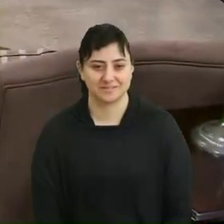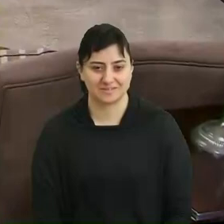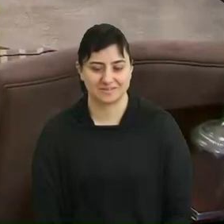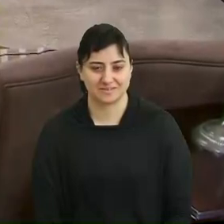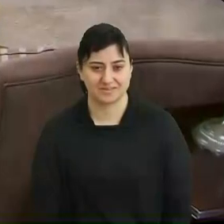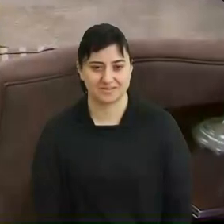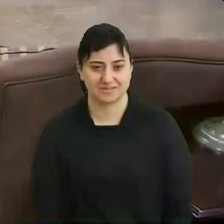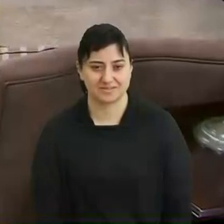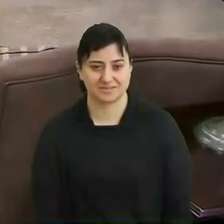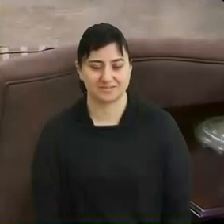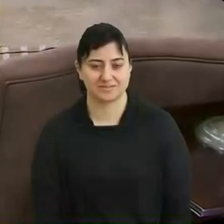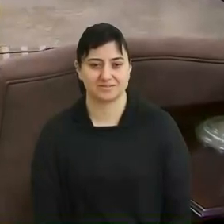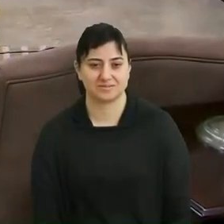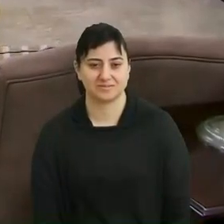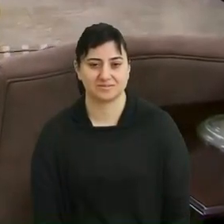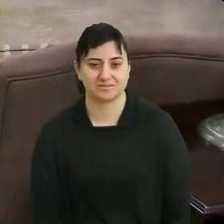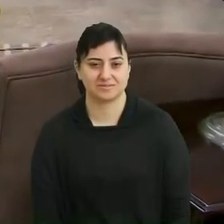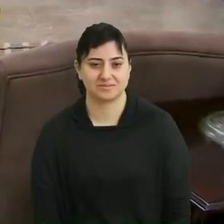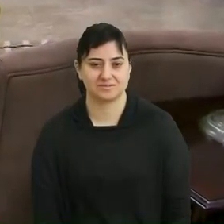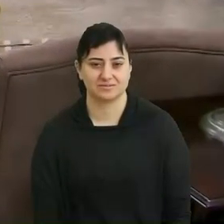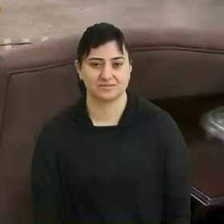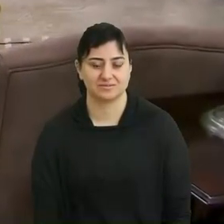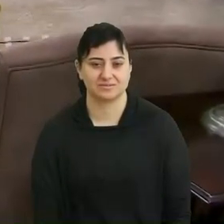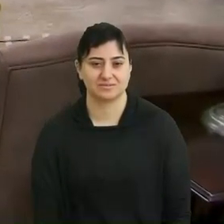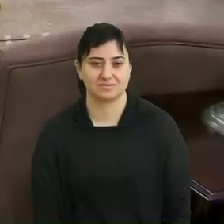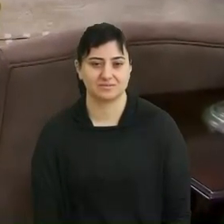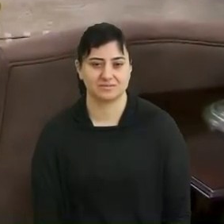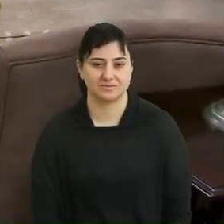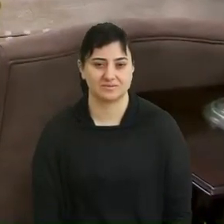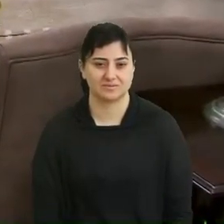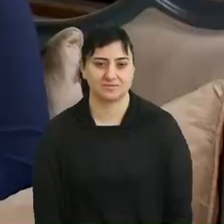salondan çıktı. Ama...